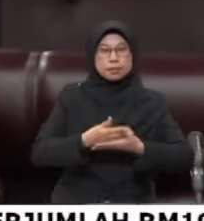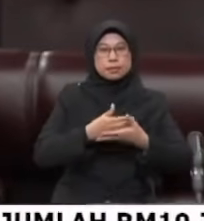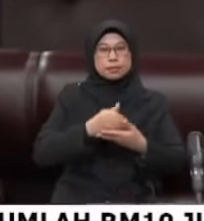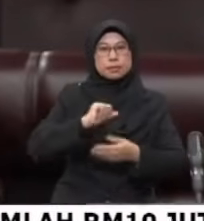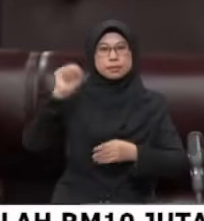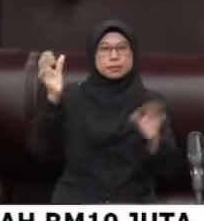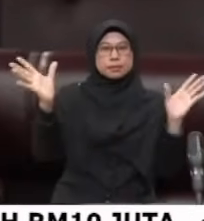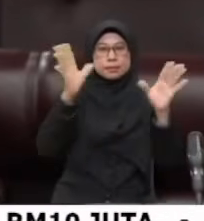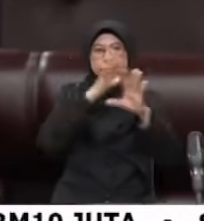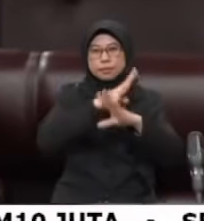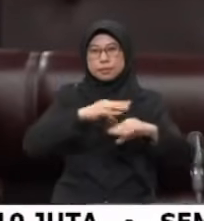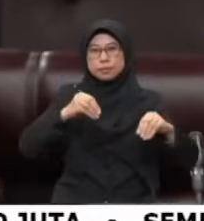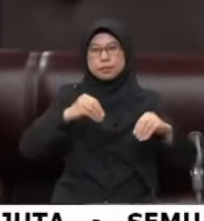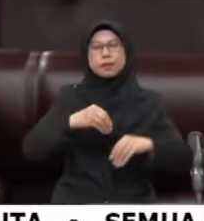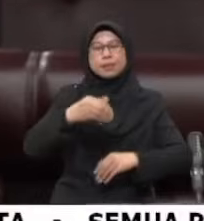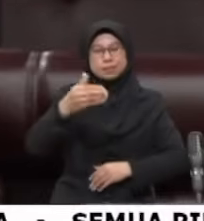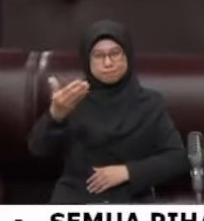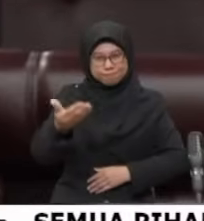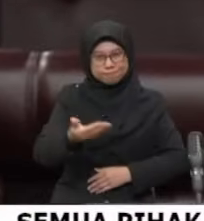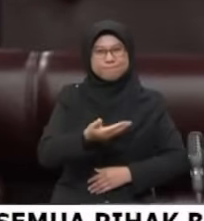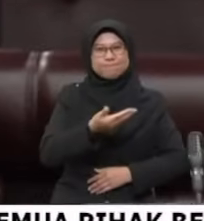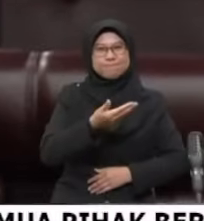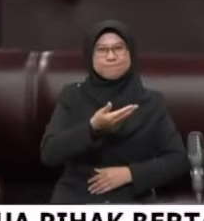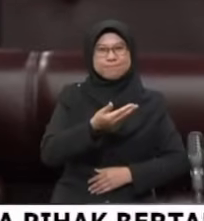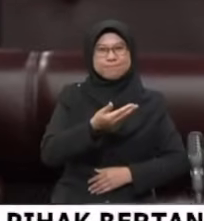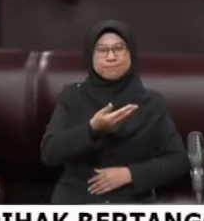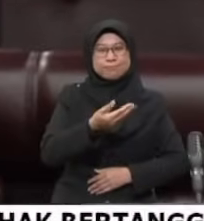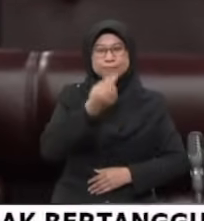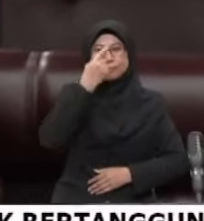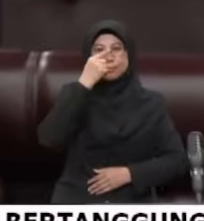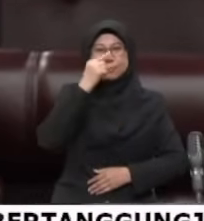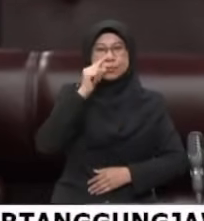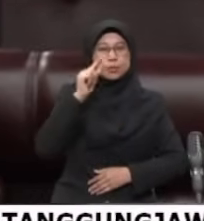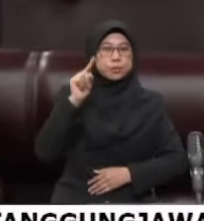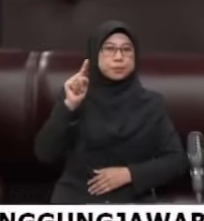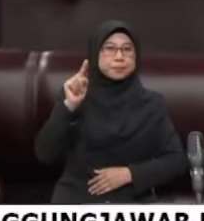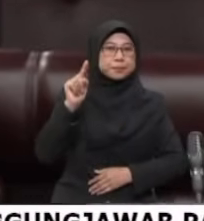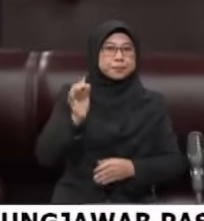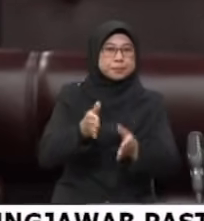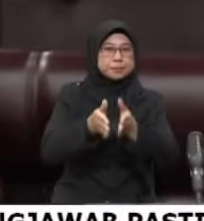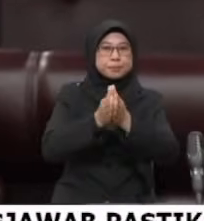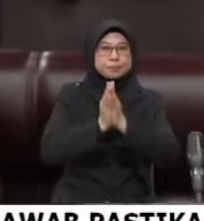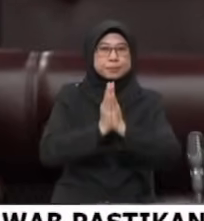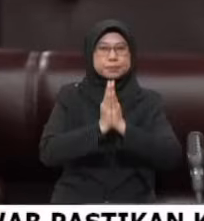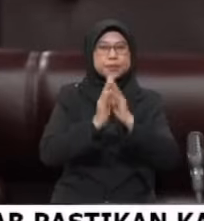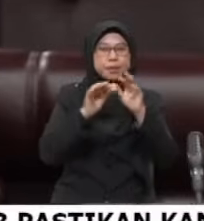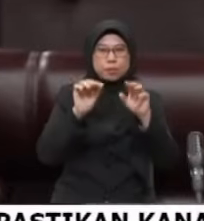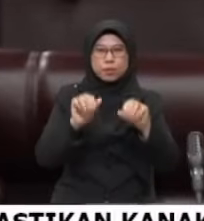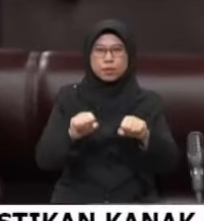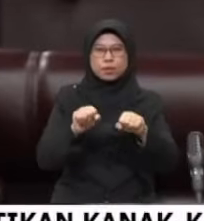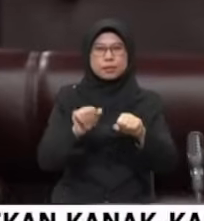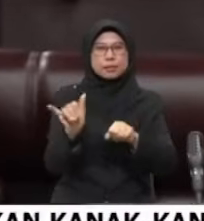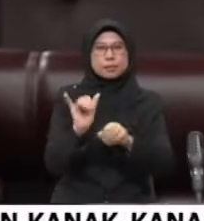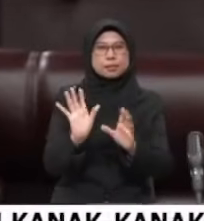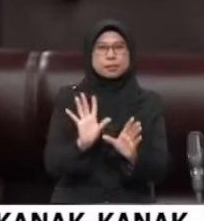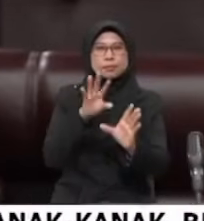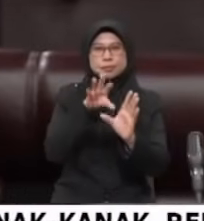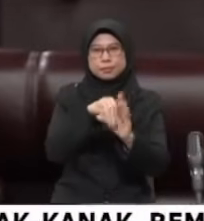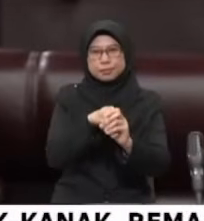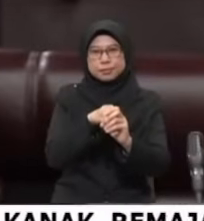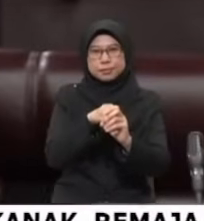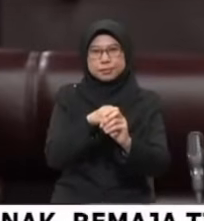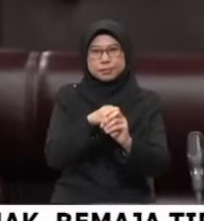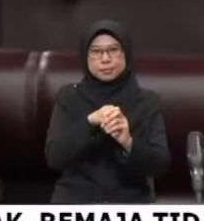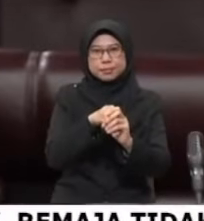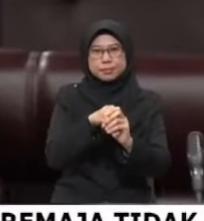Sarawak dipersilakan dialu-alukan untuk apa nama memohon untuk turut serta di pada